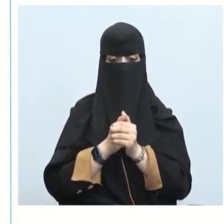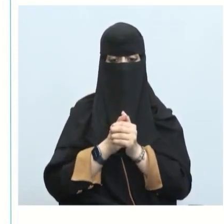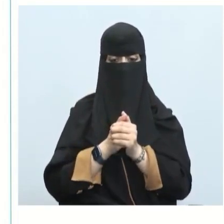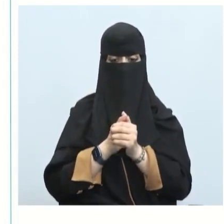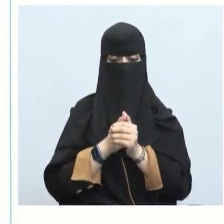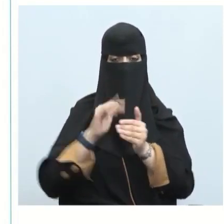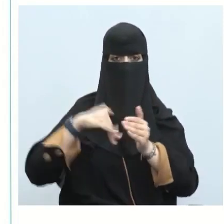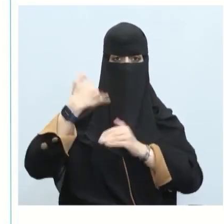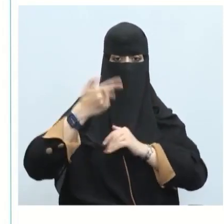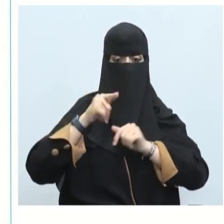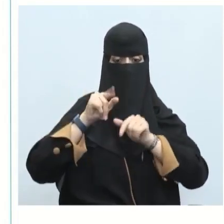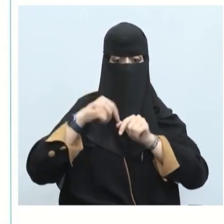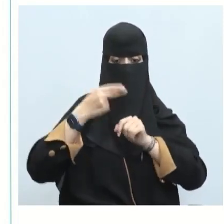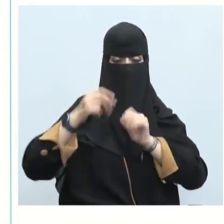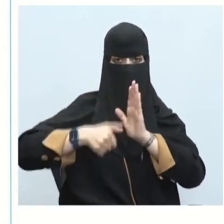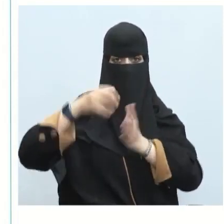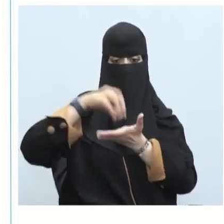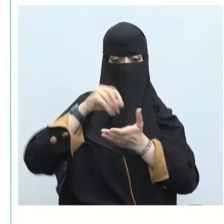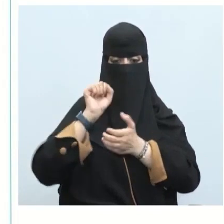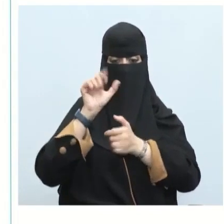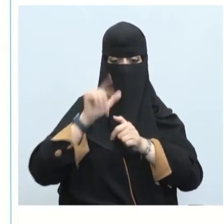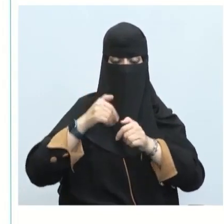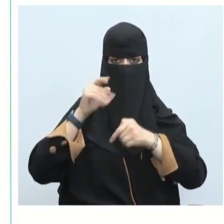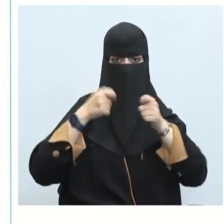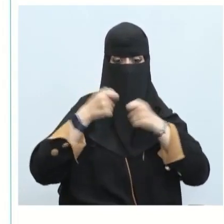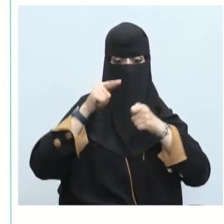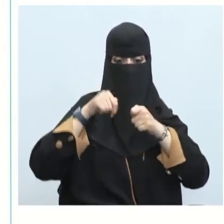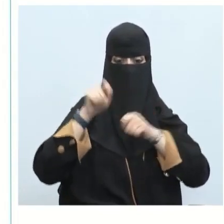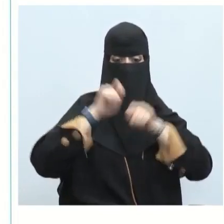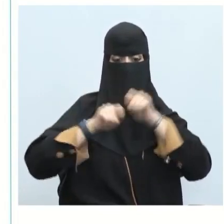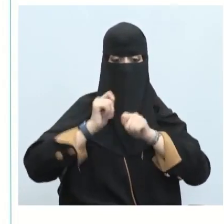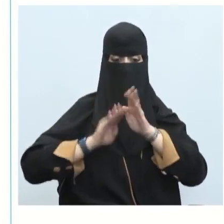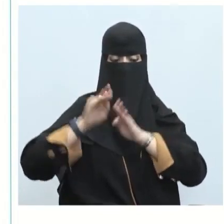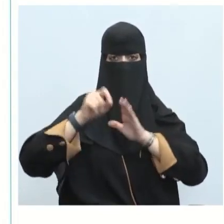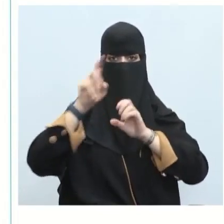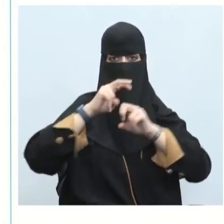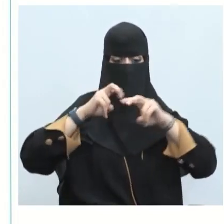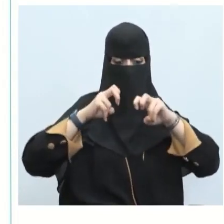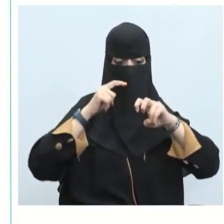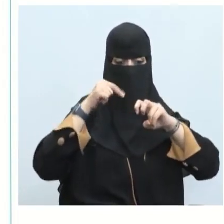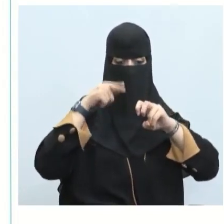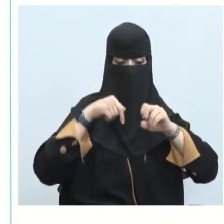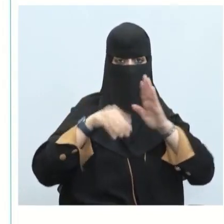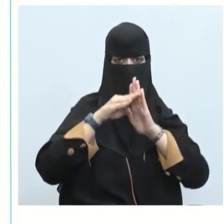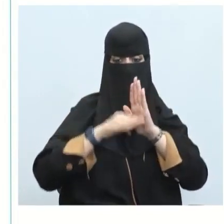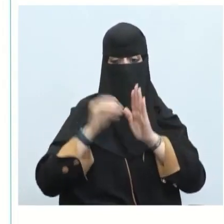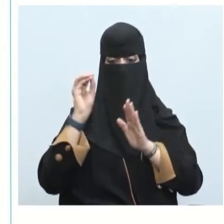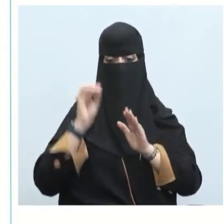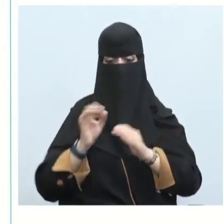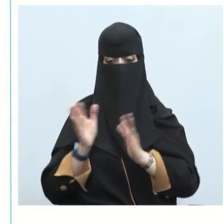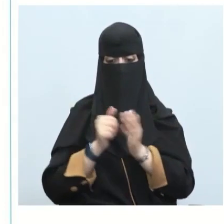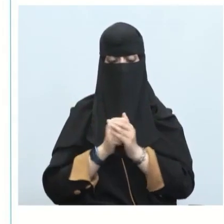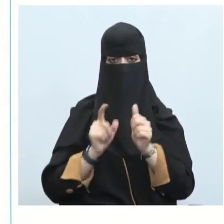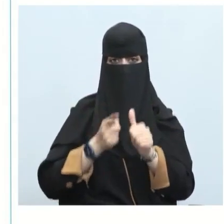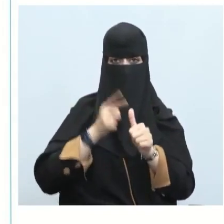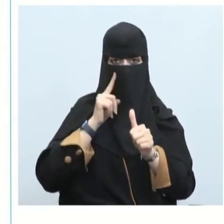المفتاحيه يمكن تحسين الموقع الخاص بالنشاط التجاري باستخدام تحسين محركات البحث باتباع بعض النصائح